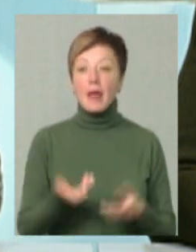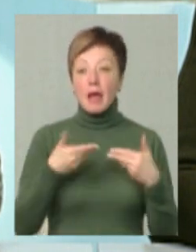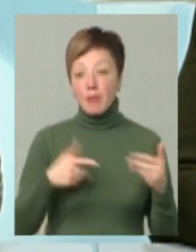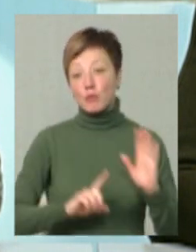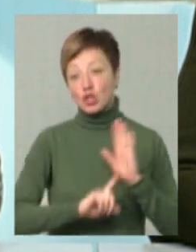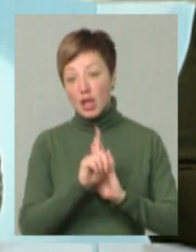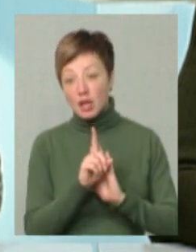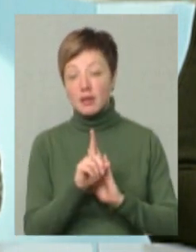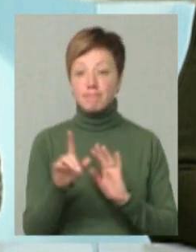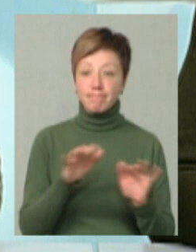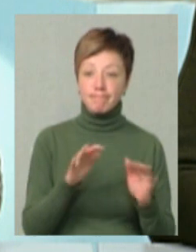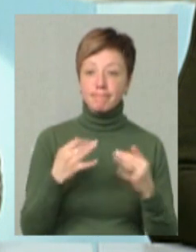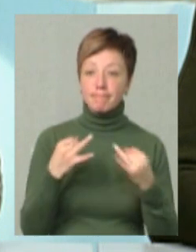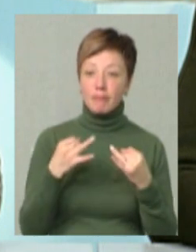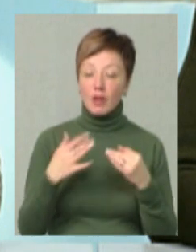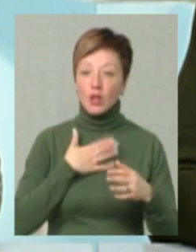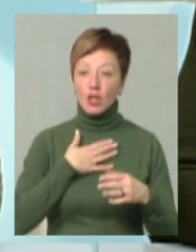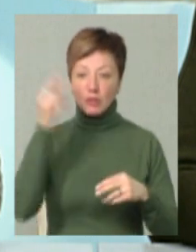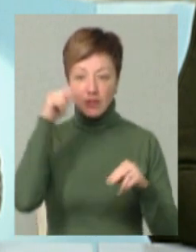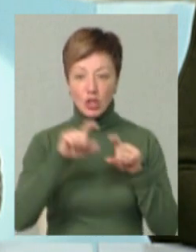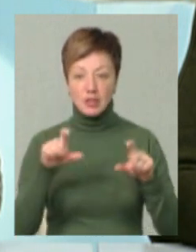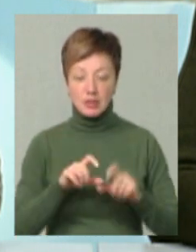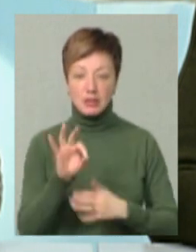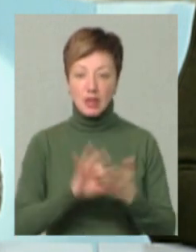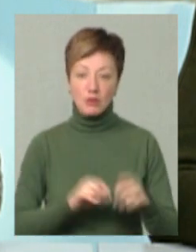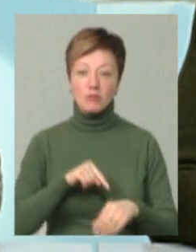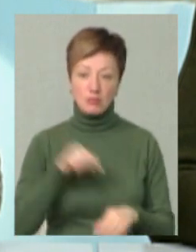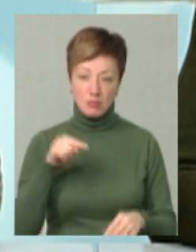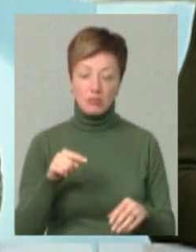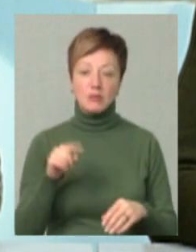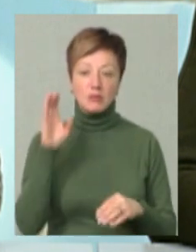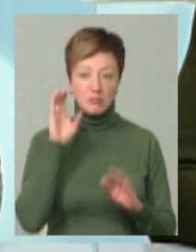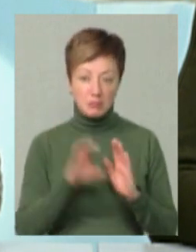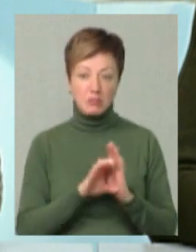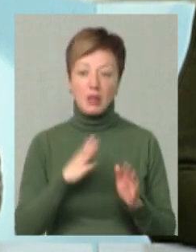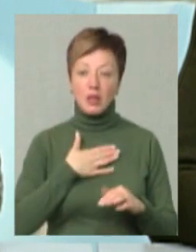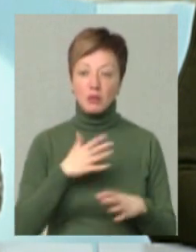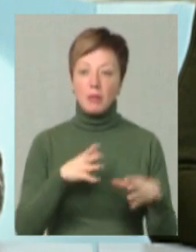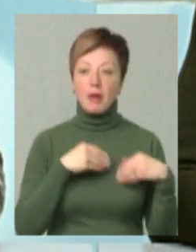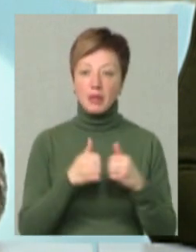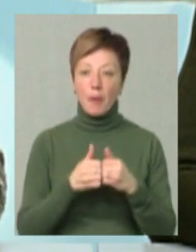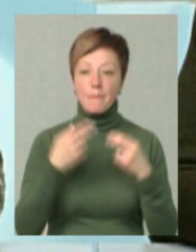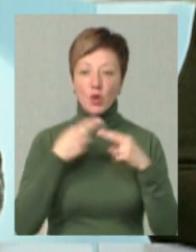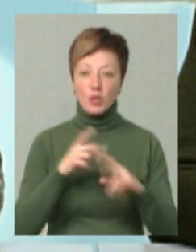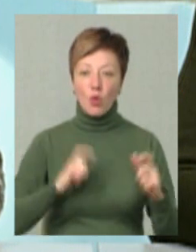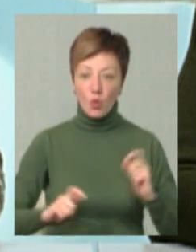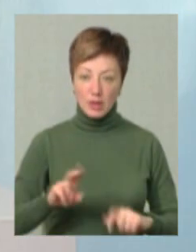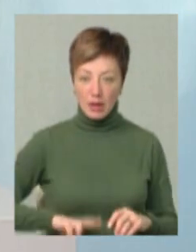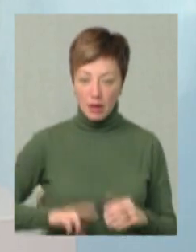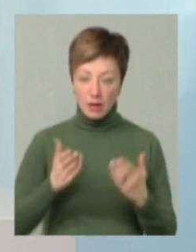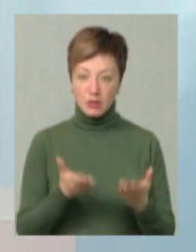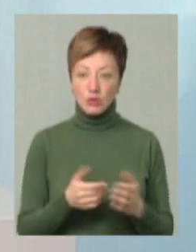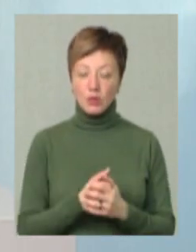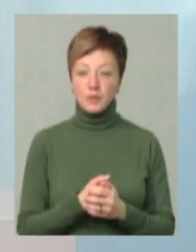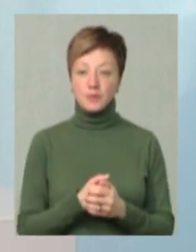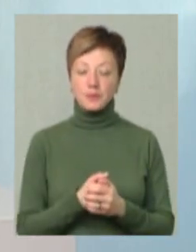почали працювати з нашими навчальними закладами, які одразу відгукнулися. Нашими партнерами став дійсно політехнічний коледж, його директор Вадим